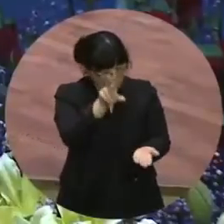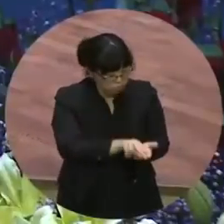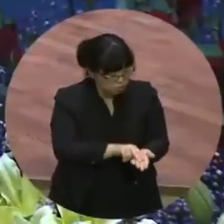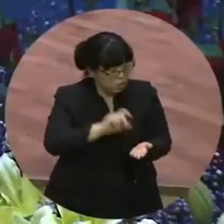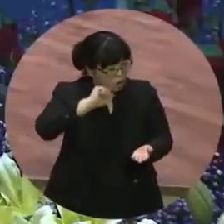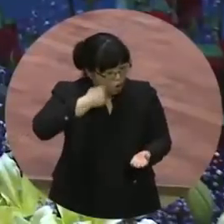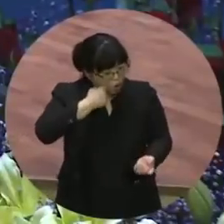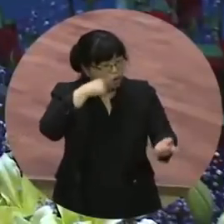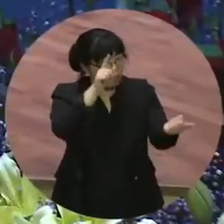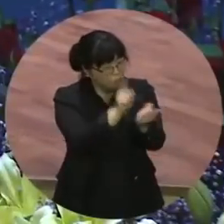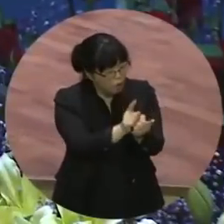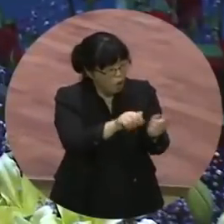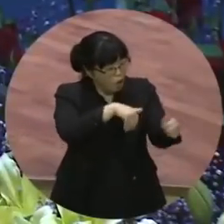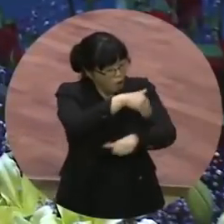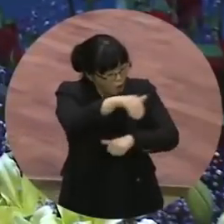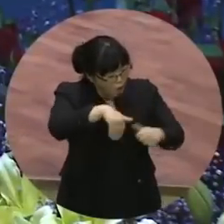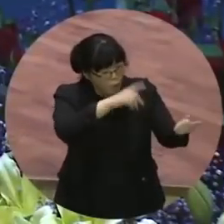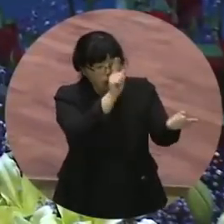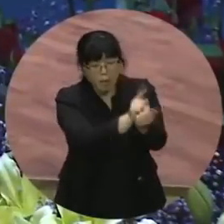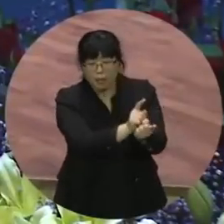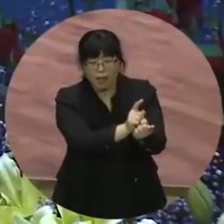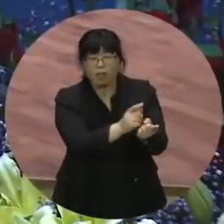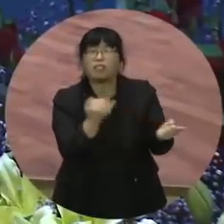된다. 내가 오늘 장로님들 그래서